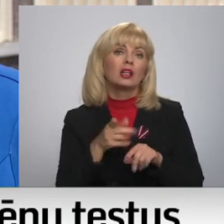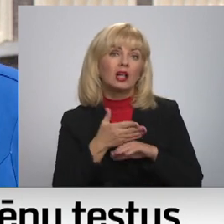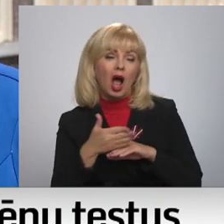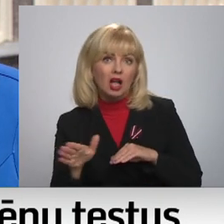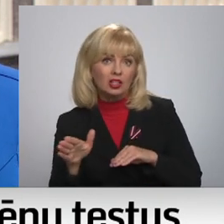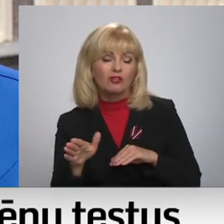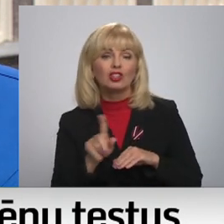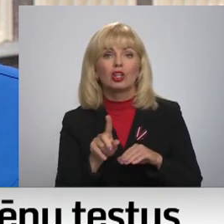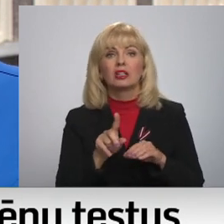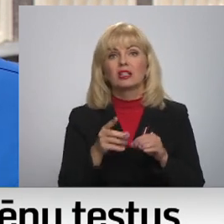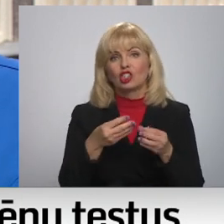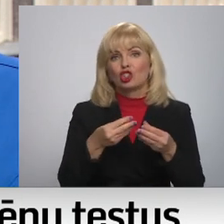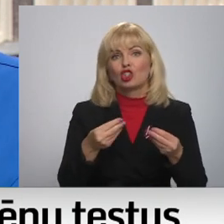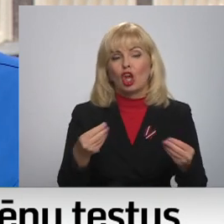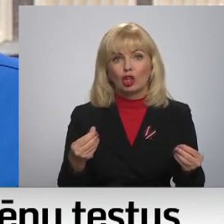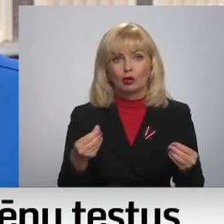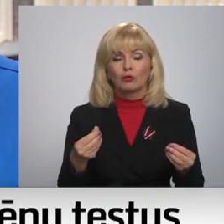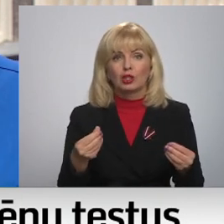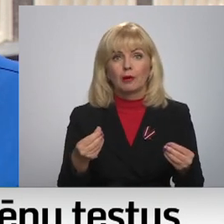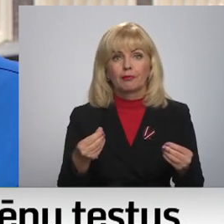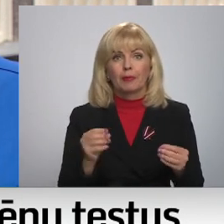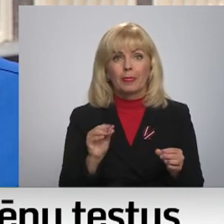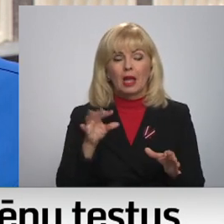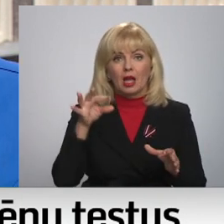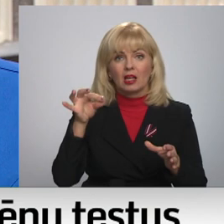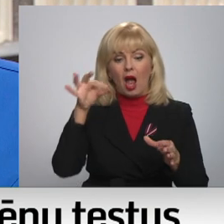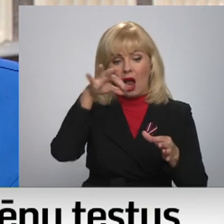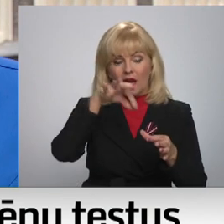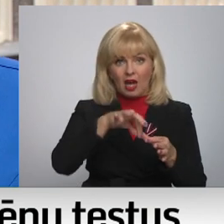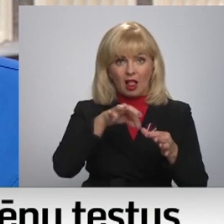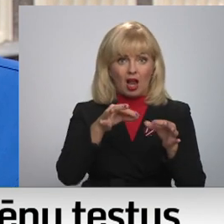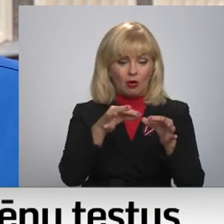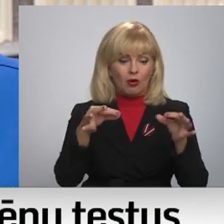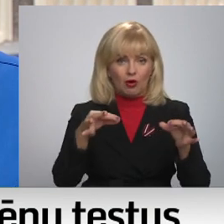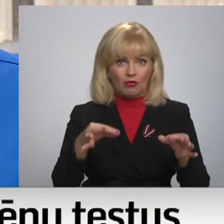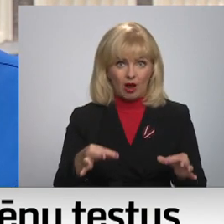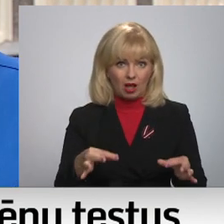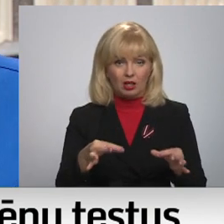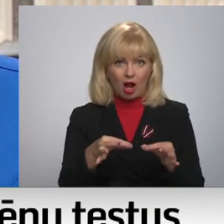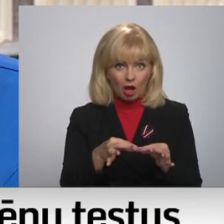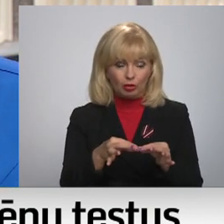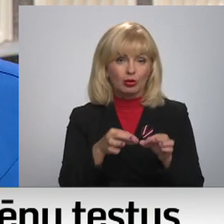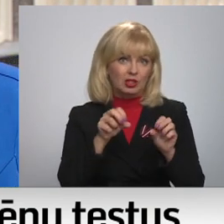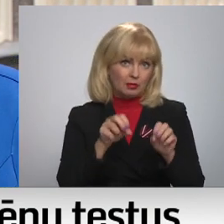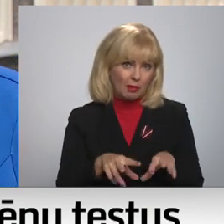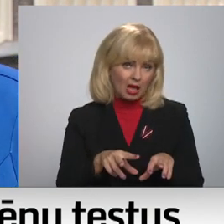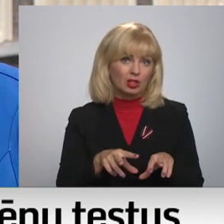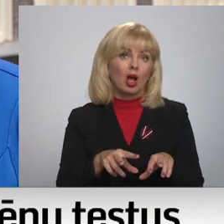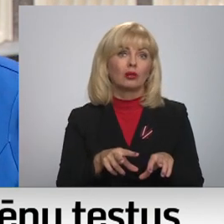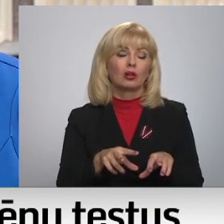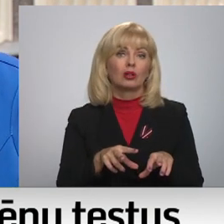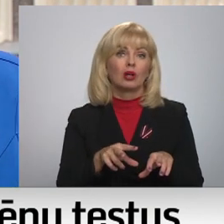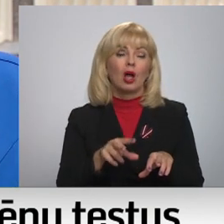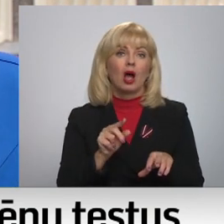tāds šķidrumiņš, kur ir jāieliek iekšā tas vates kociņš. Un tad uz tādu speciālu skalu